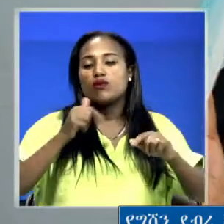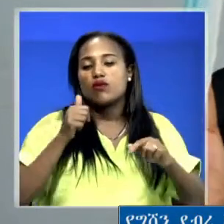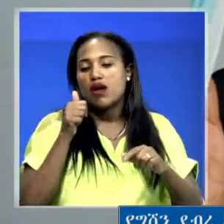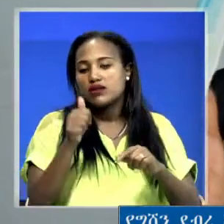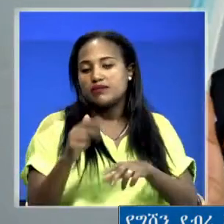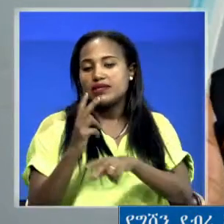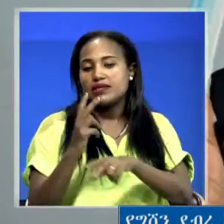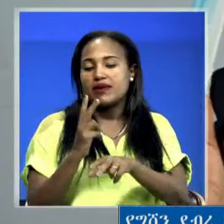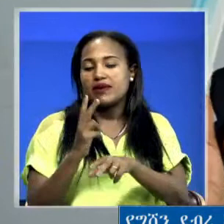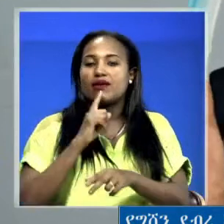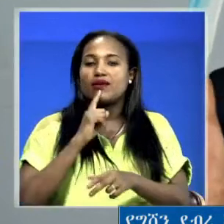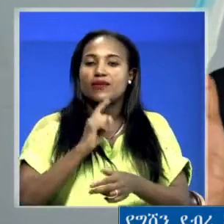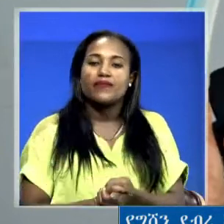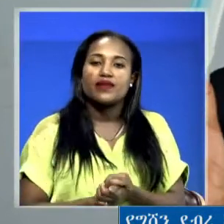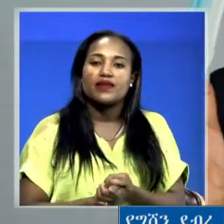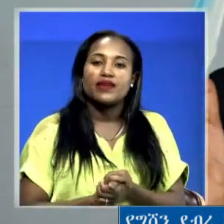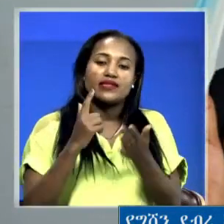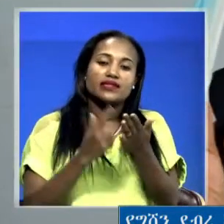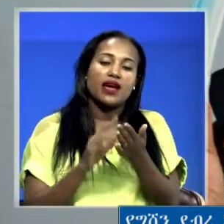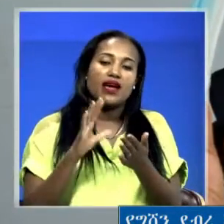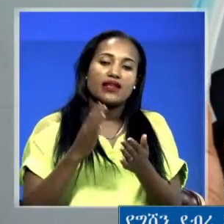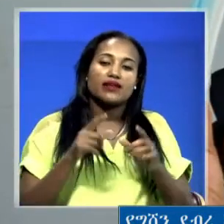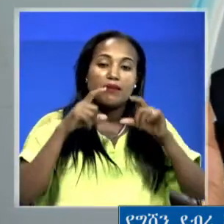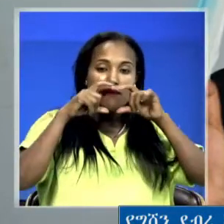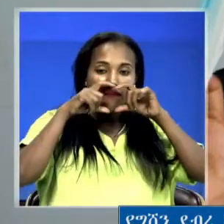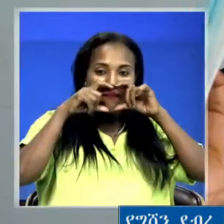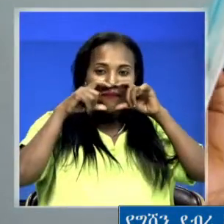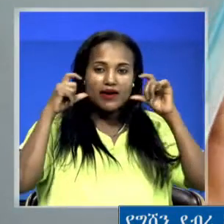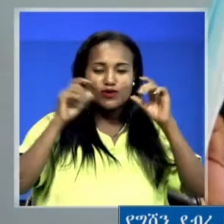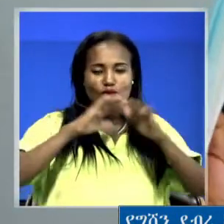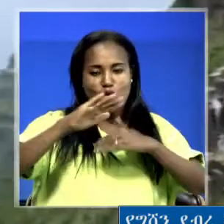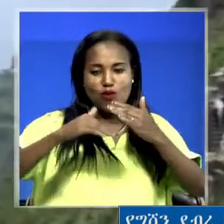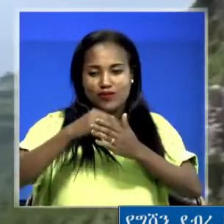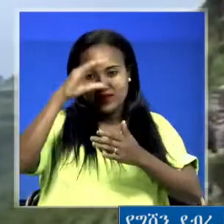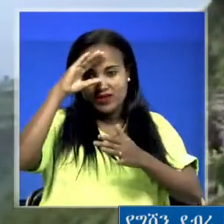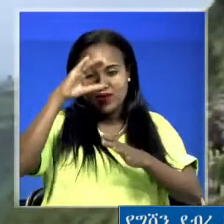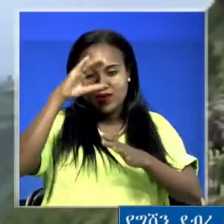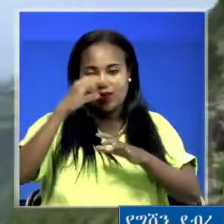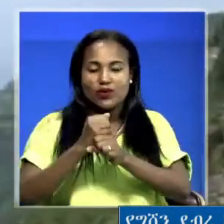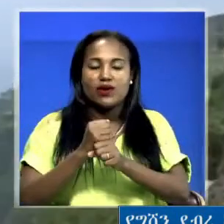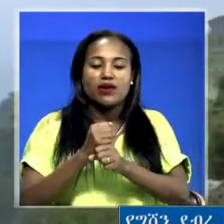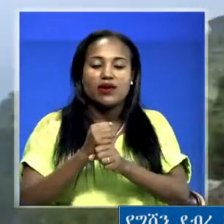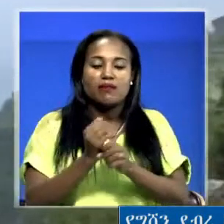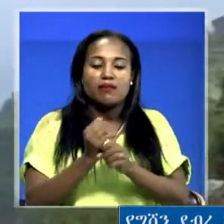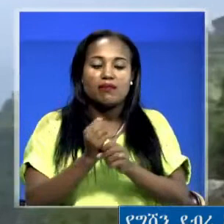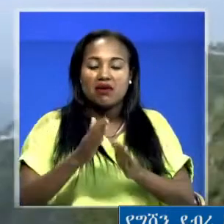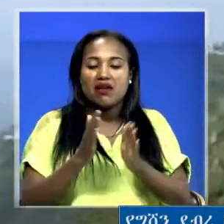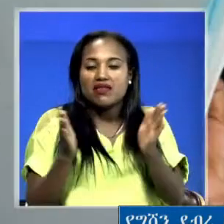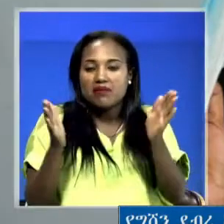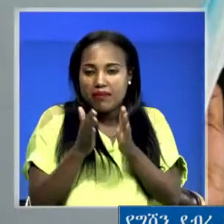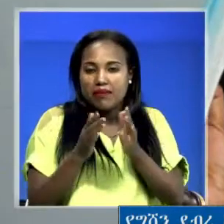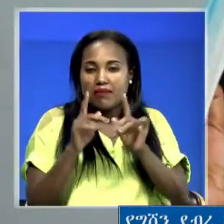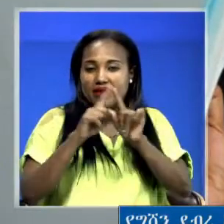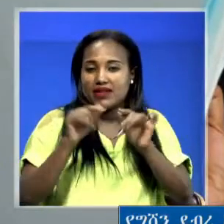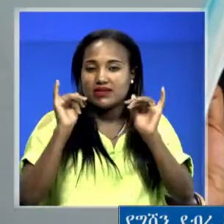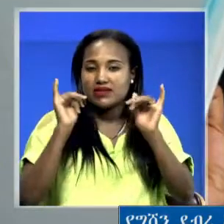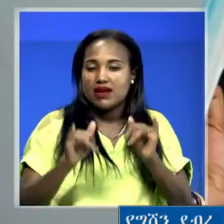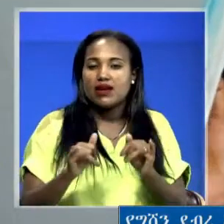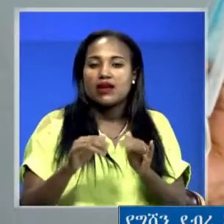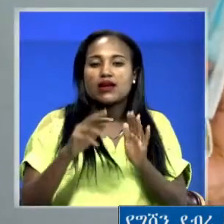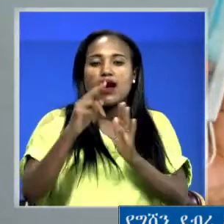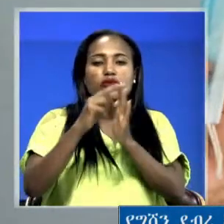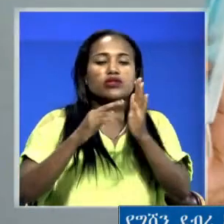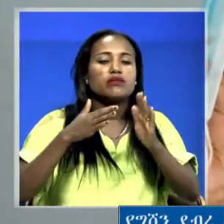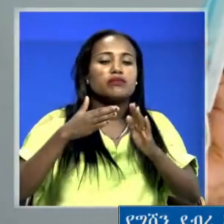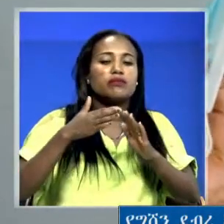ራስንም መጠበቂያ ነው። እንደዚች አይነት ማስክ ሁሉም ሰው ይዞ መንገዷ ጠባብ ናት። በተለይ እዛ ከሐሙሲት በላይ